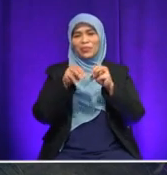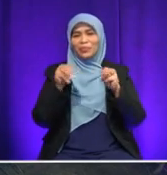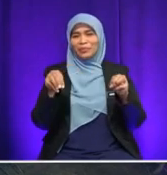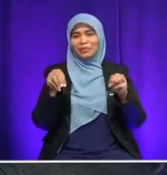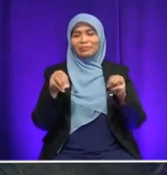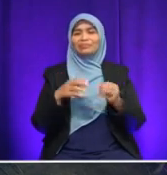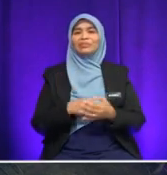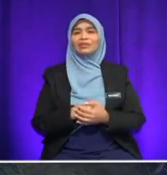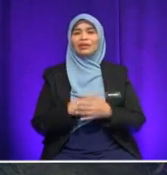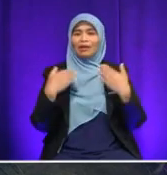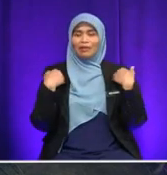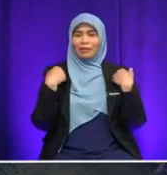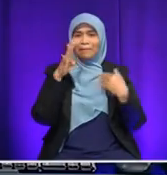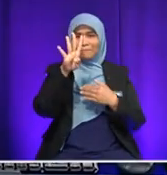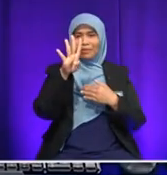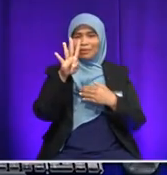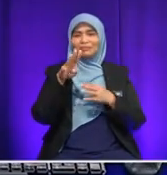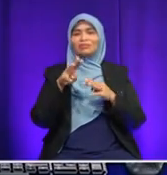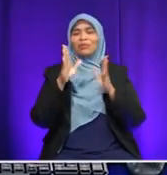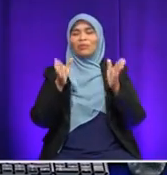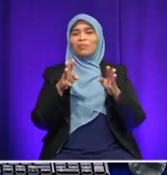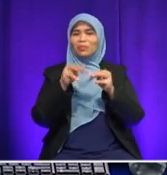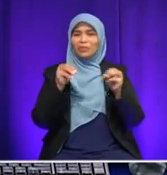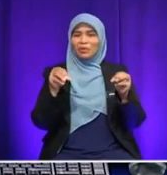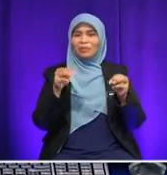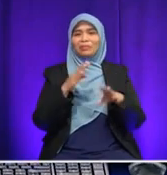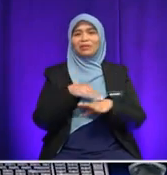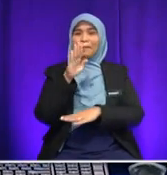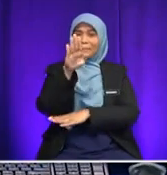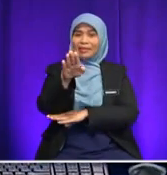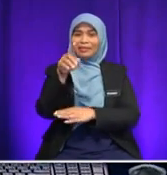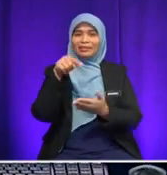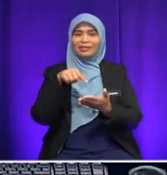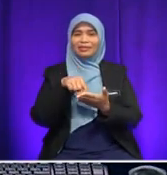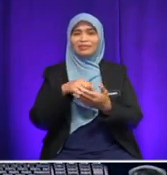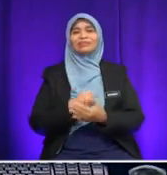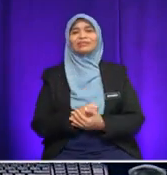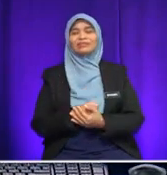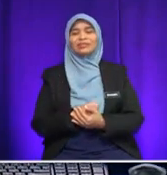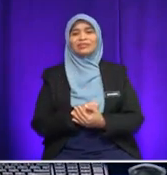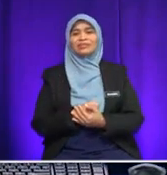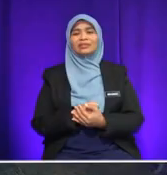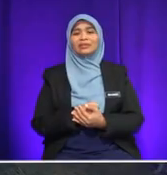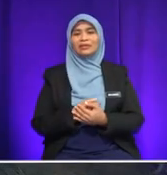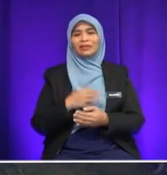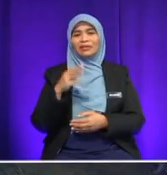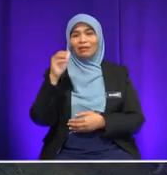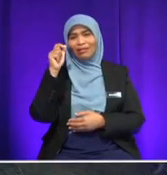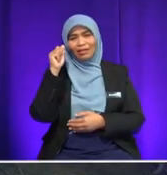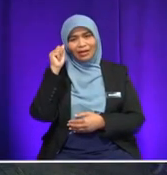cikgu? Ada 4 orang murid bersama dengan Cikgu Mai pada petang ini, iaitu Muhammad Alif